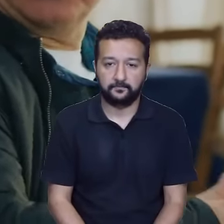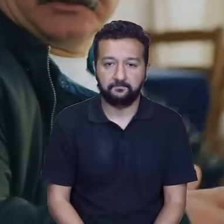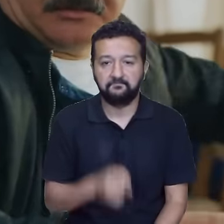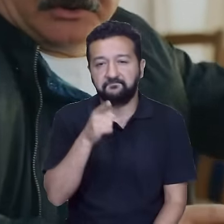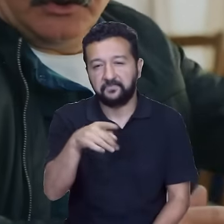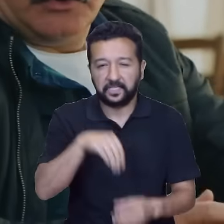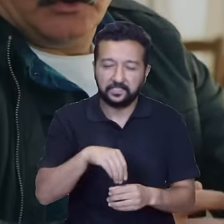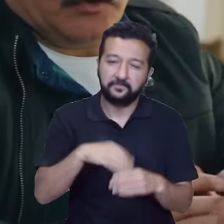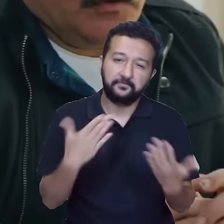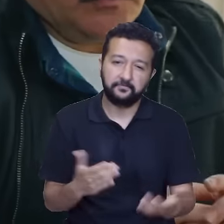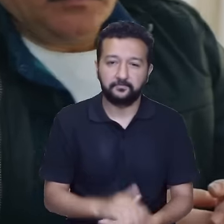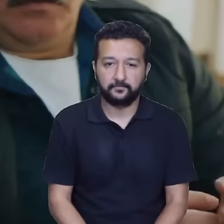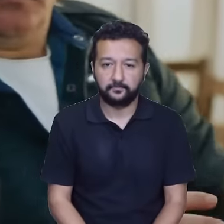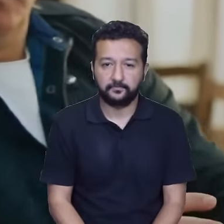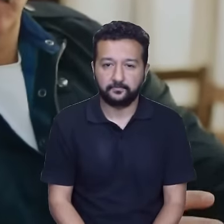Abi senin için bir...